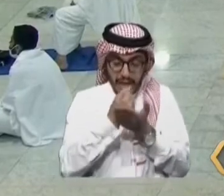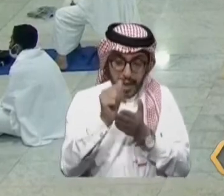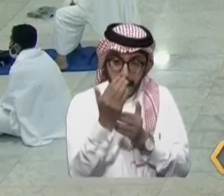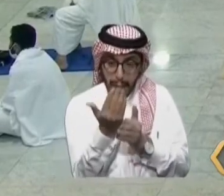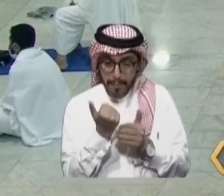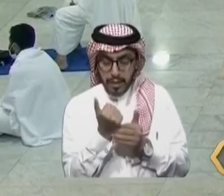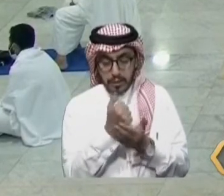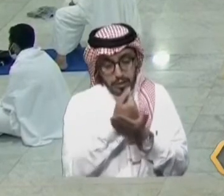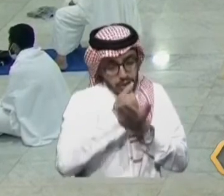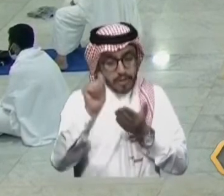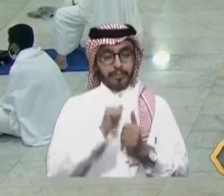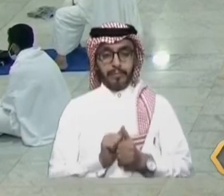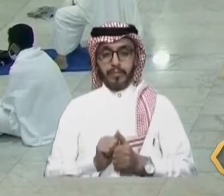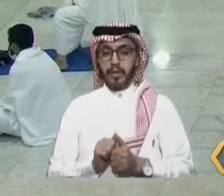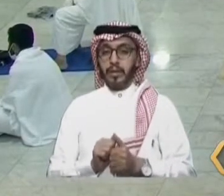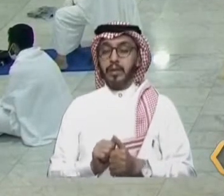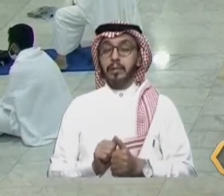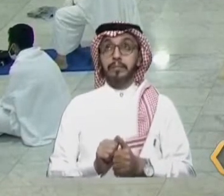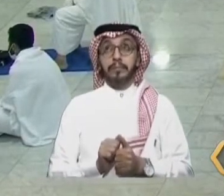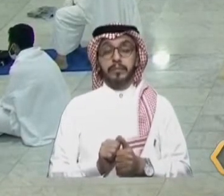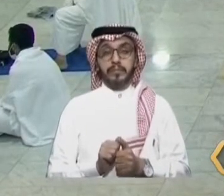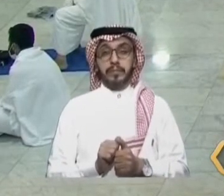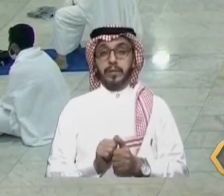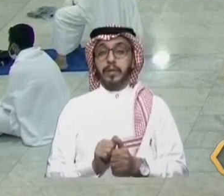يصل، بما يدفعه الله